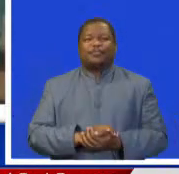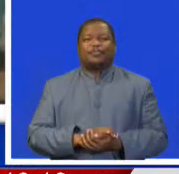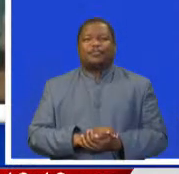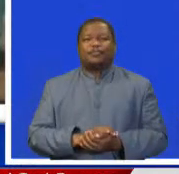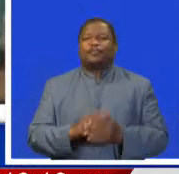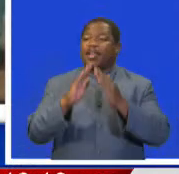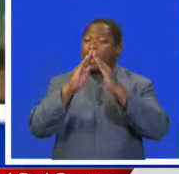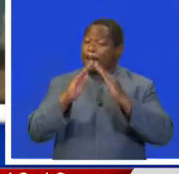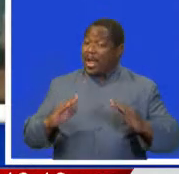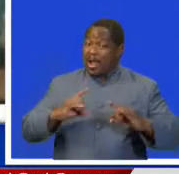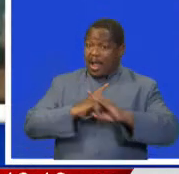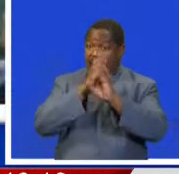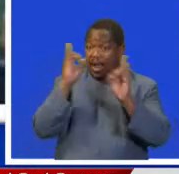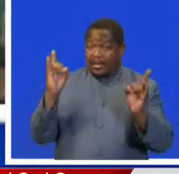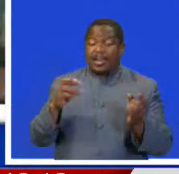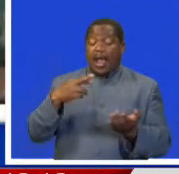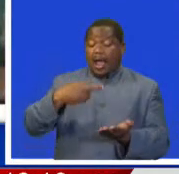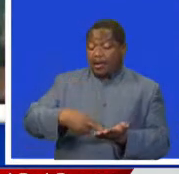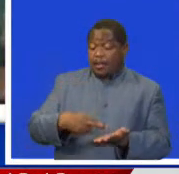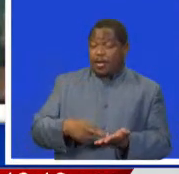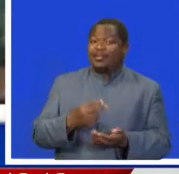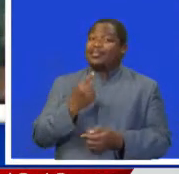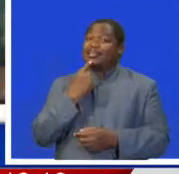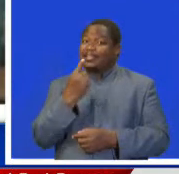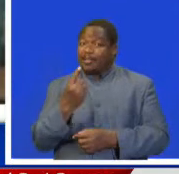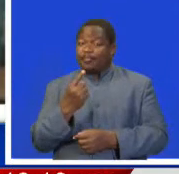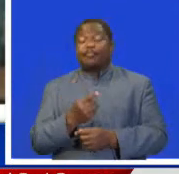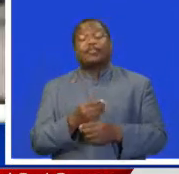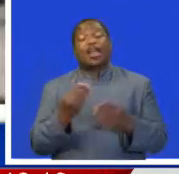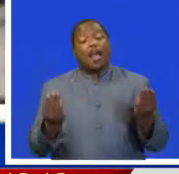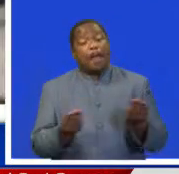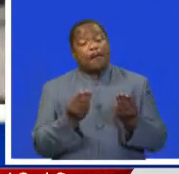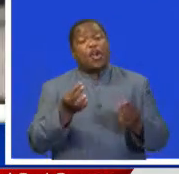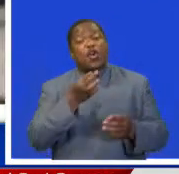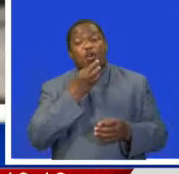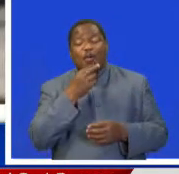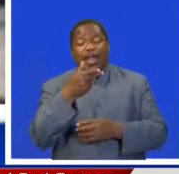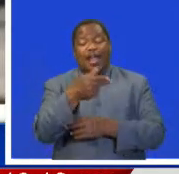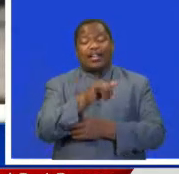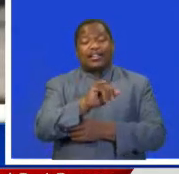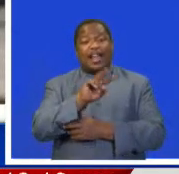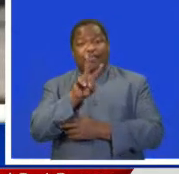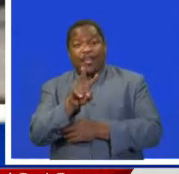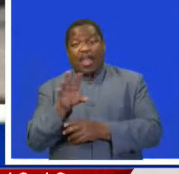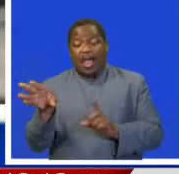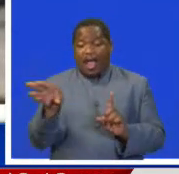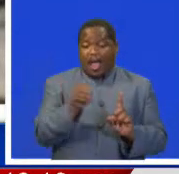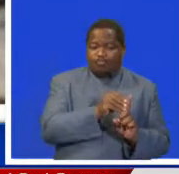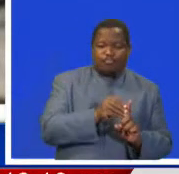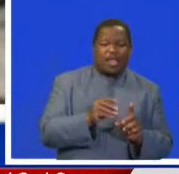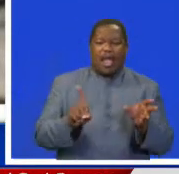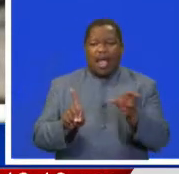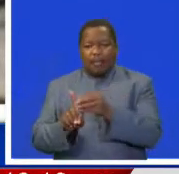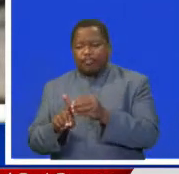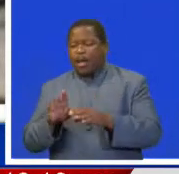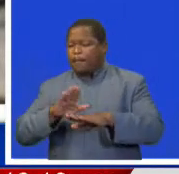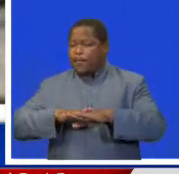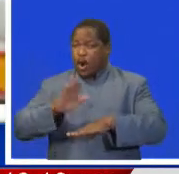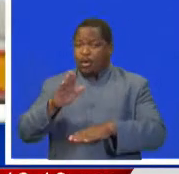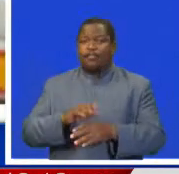i-HIV liyakhula. Live la kangwane lime kulokungemashumi lamabili nesikhombisa ekhulwini etinsabeni te-HIV